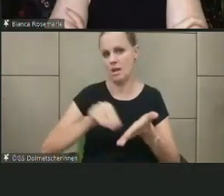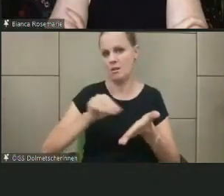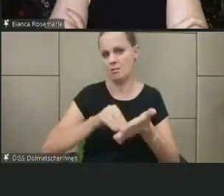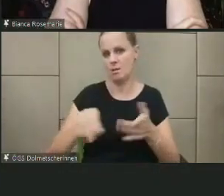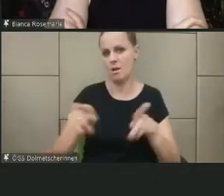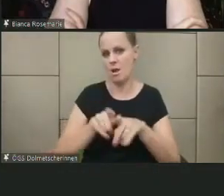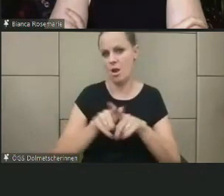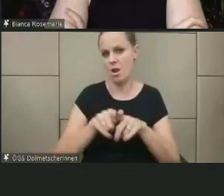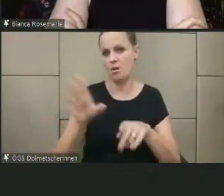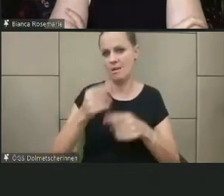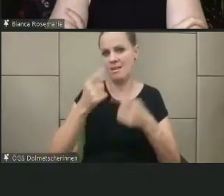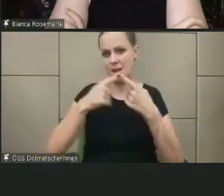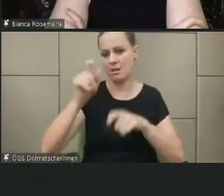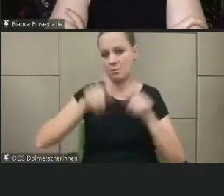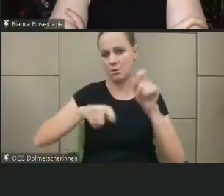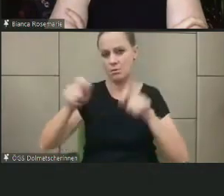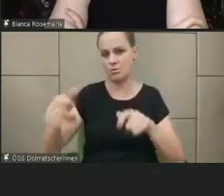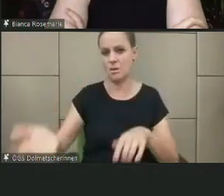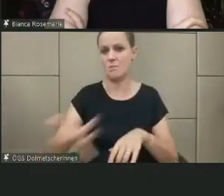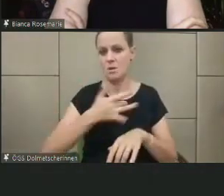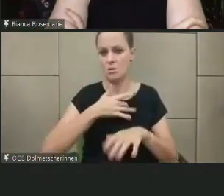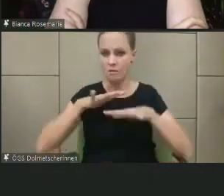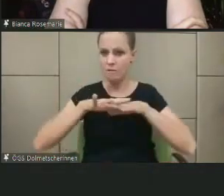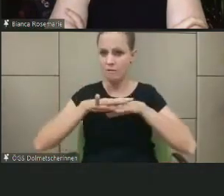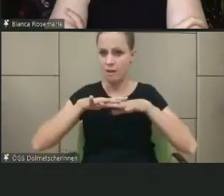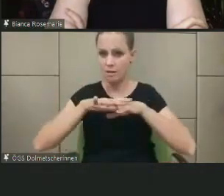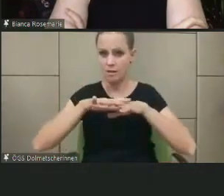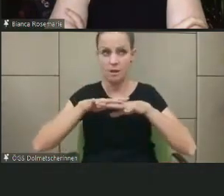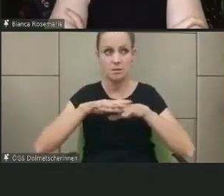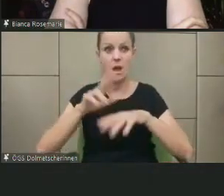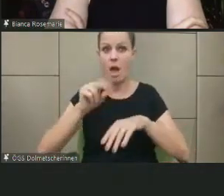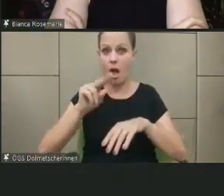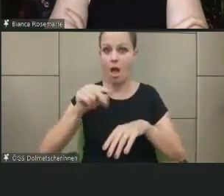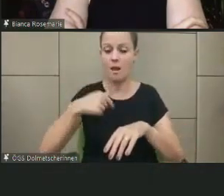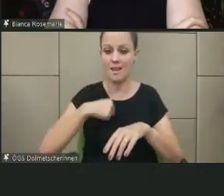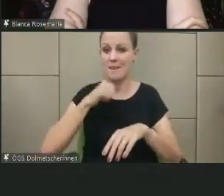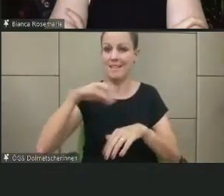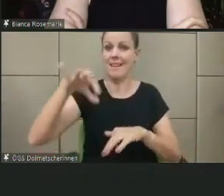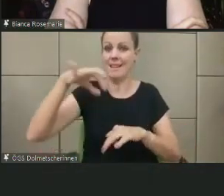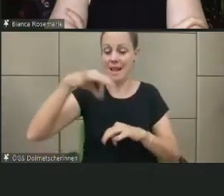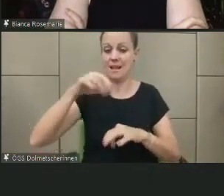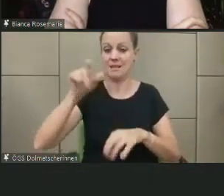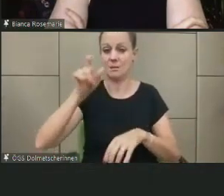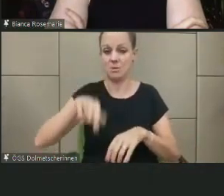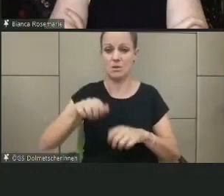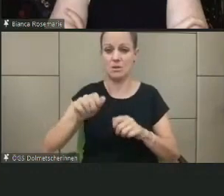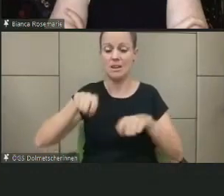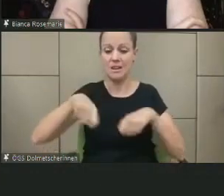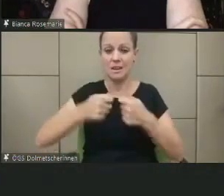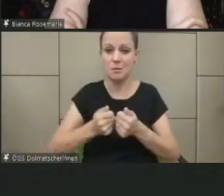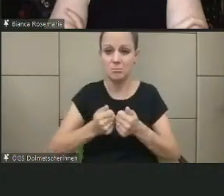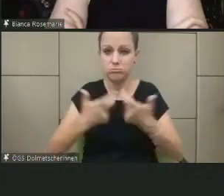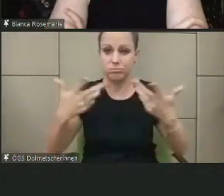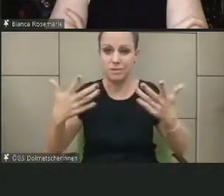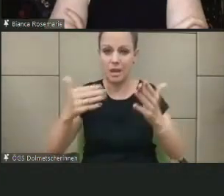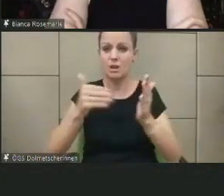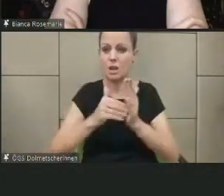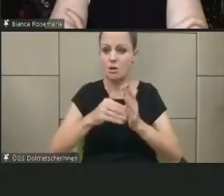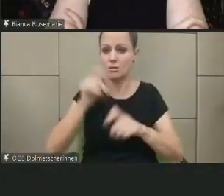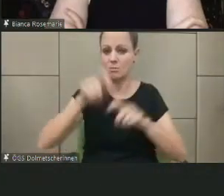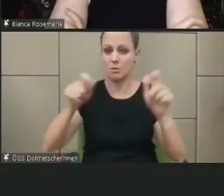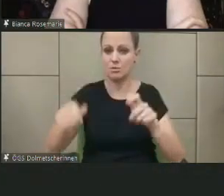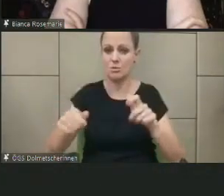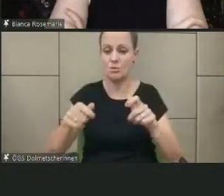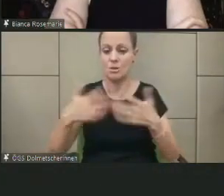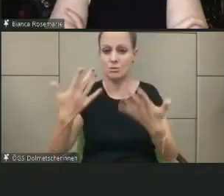anderen Betroffenen vernetzt und habe dann erkannt, ich bin nicht die Einzige, der es so geht. Da gibt es tausende Menschen, die von diesem Schicksal betroffen